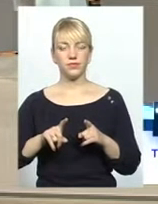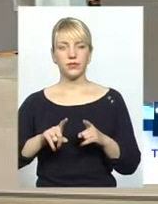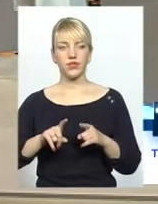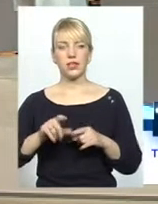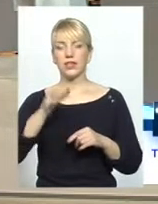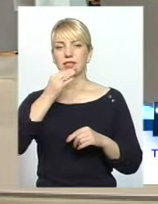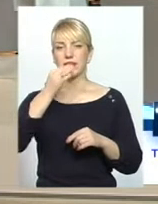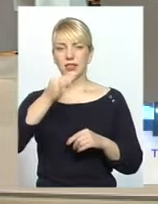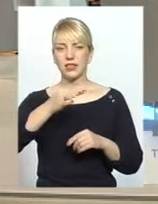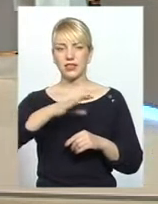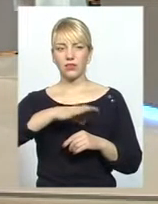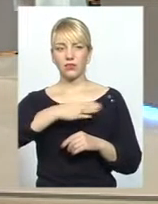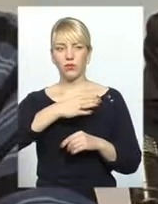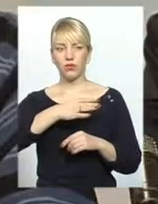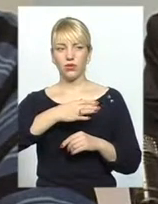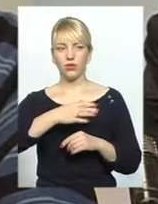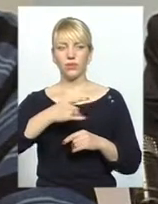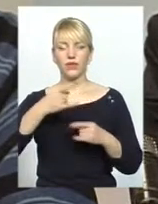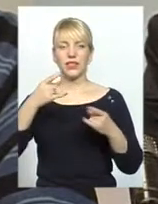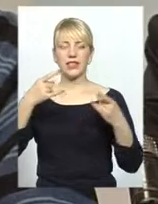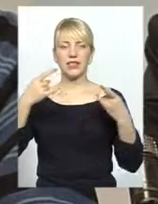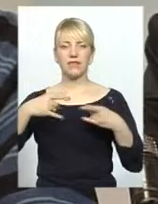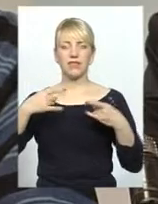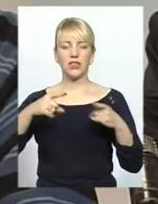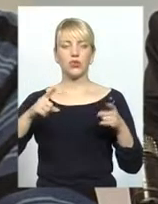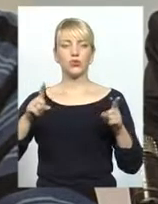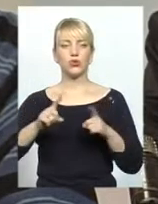сказано було із ефіру, що